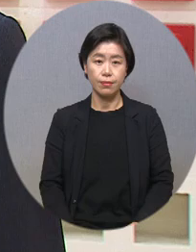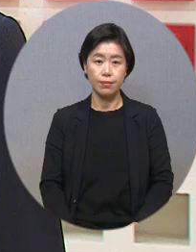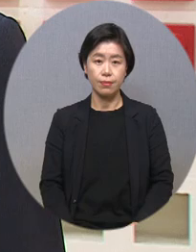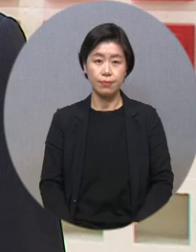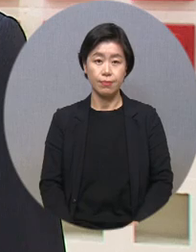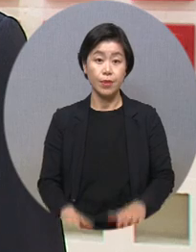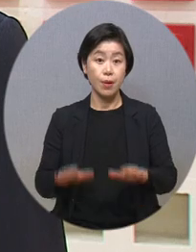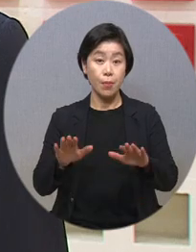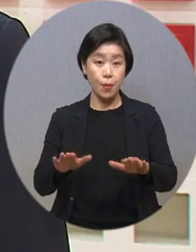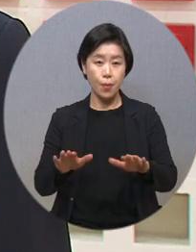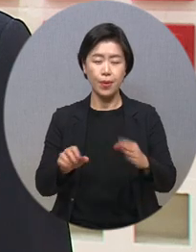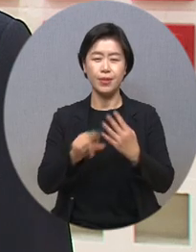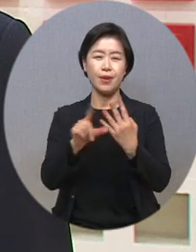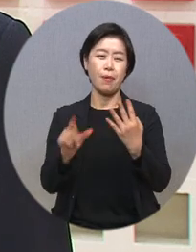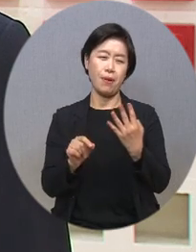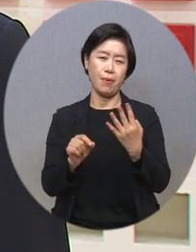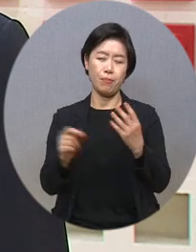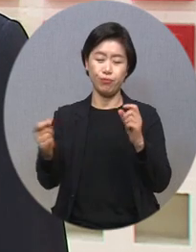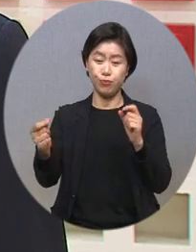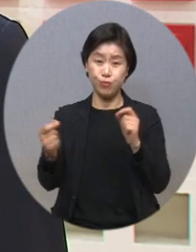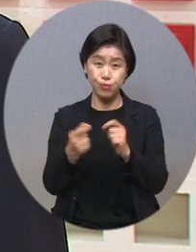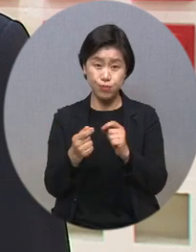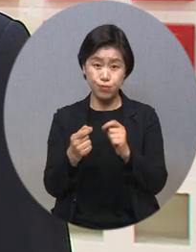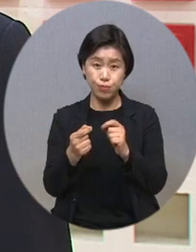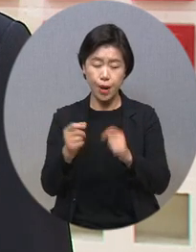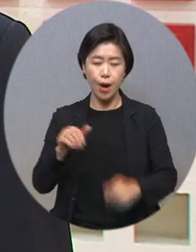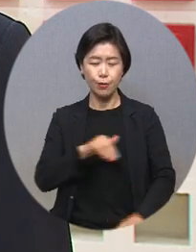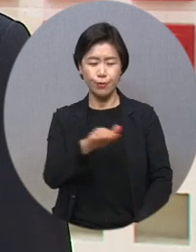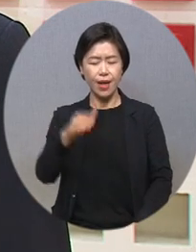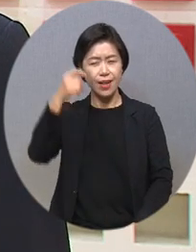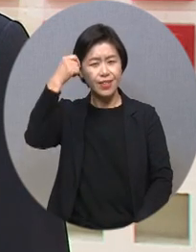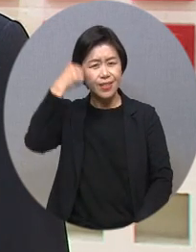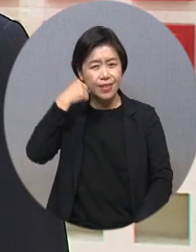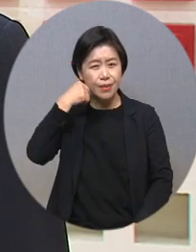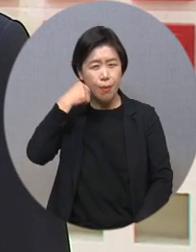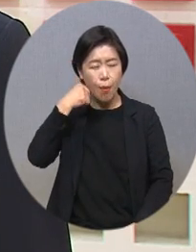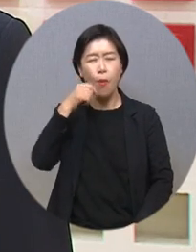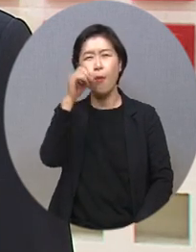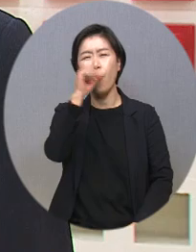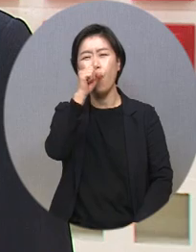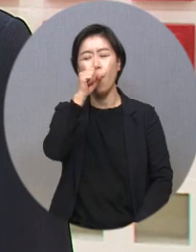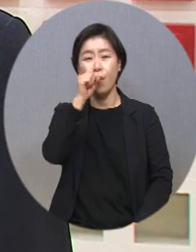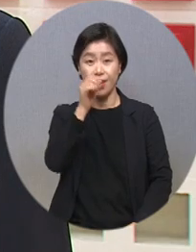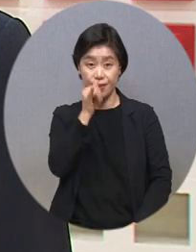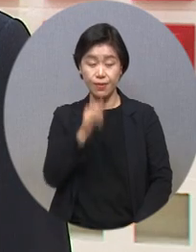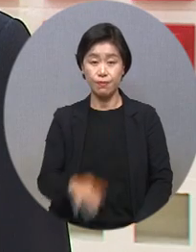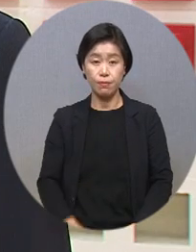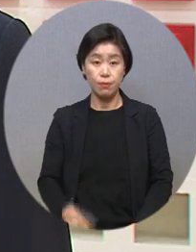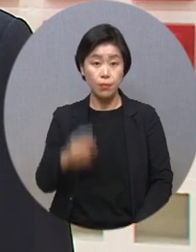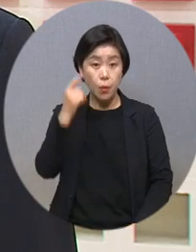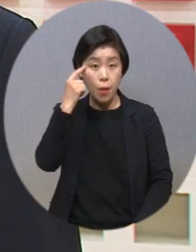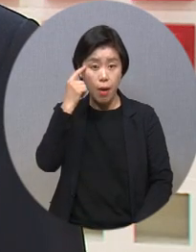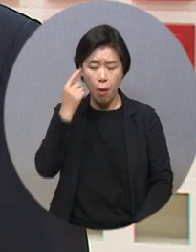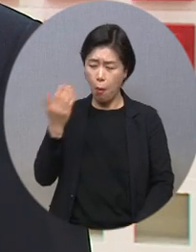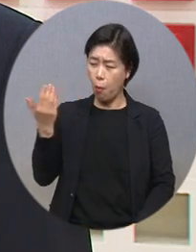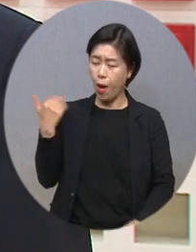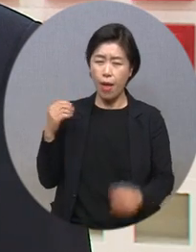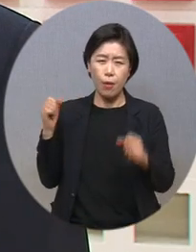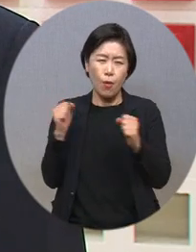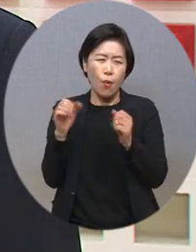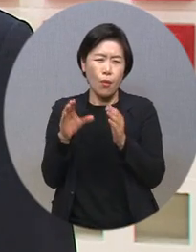서울이 우리들에게 아름답기에 느끼시는 까닭은 겨우 네 추려 있던